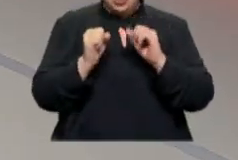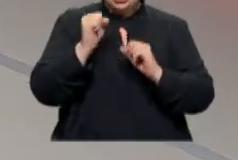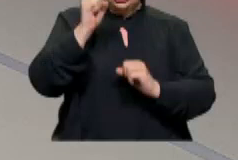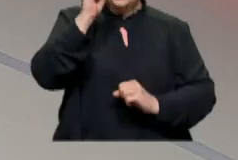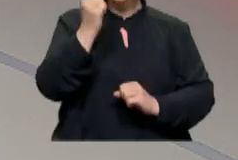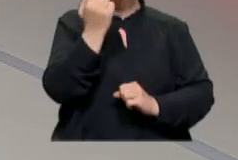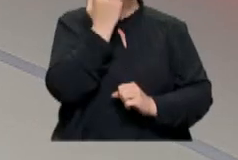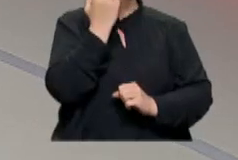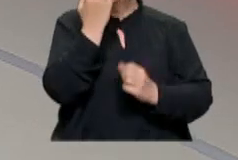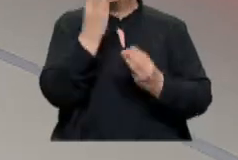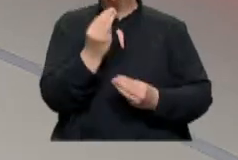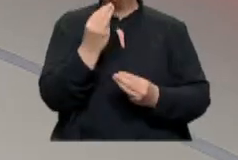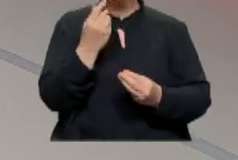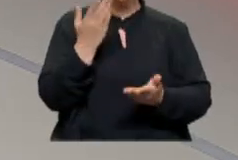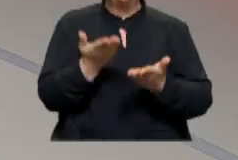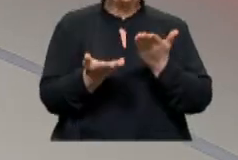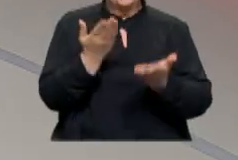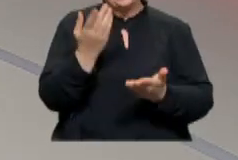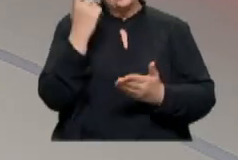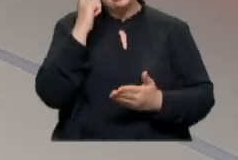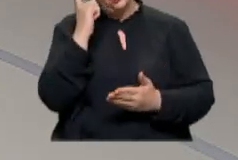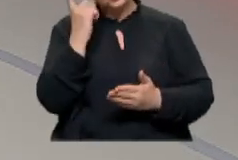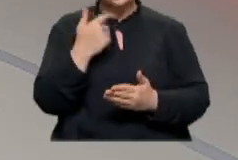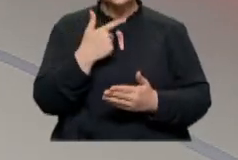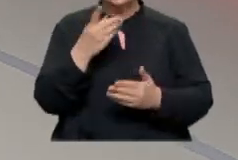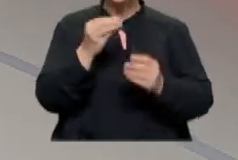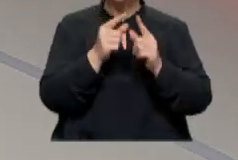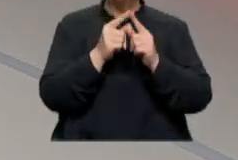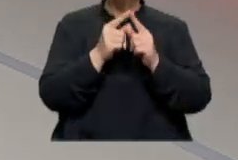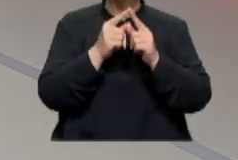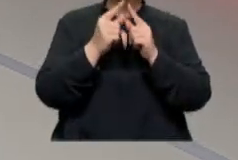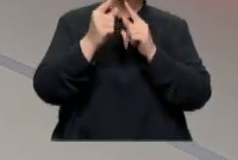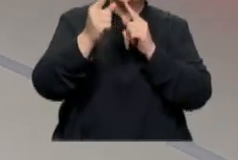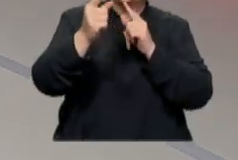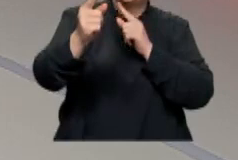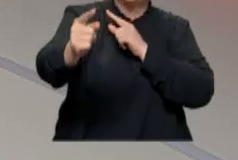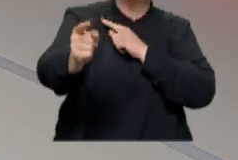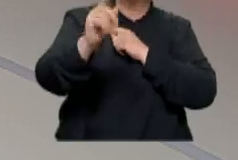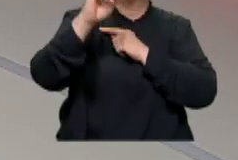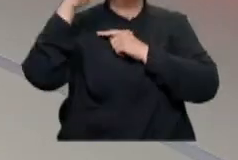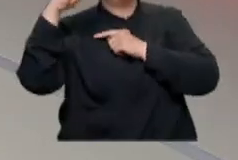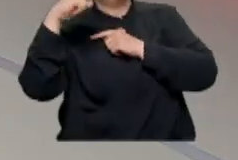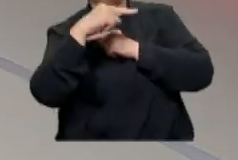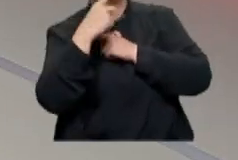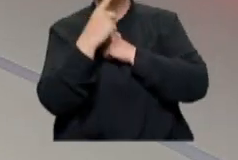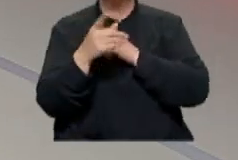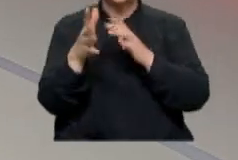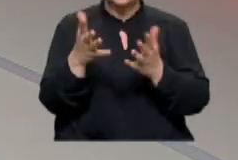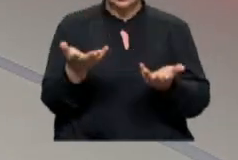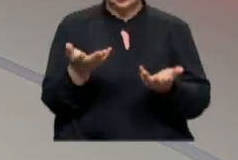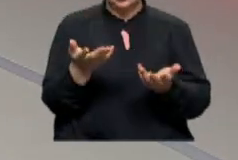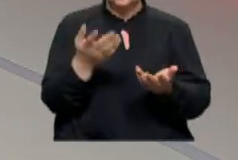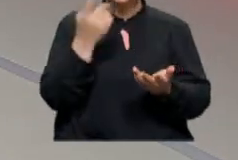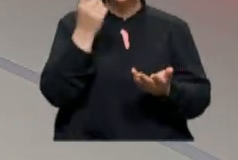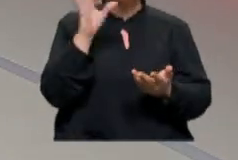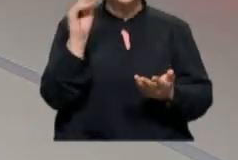enflasyondaki artışın geçici olduğunu değerlendiriyoruz. Böyle büyük bir, uzun uzak bir mesafeden karşıdan bakarak söylüyor sanki. Bir